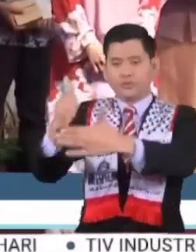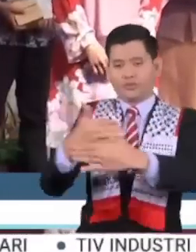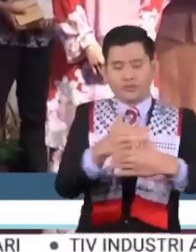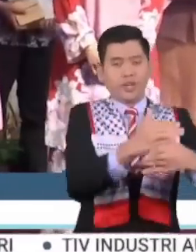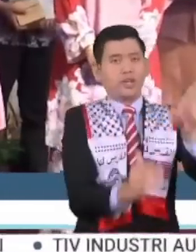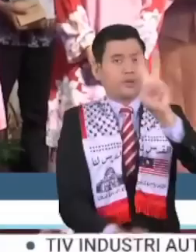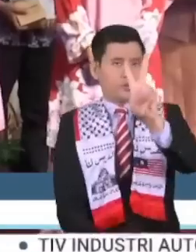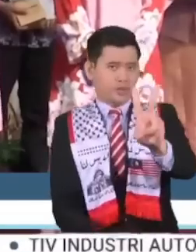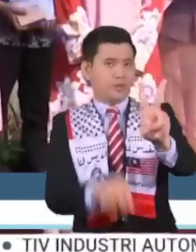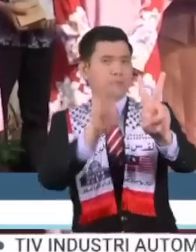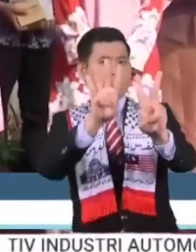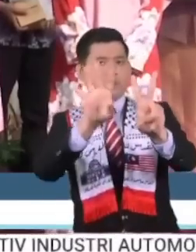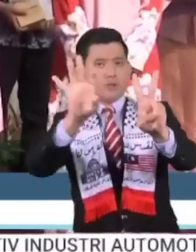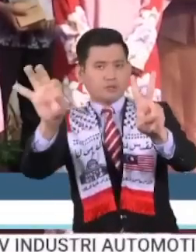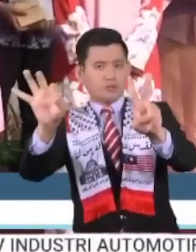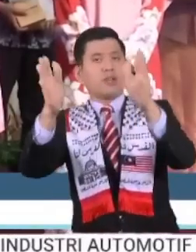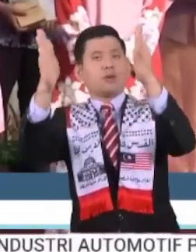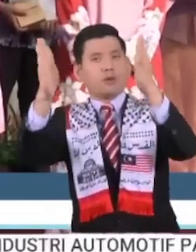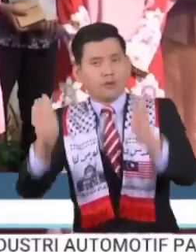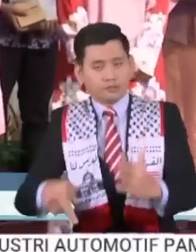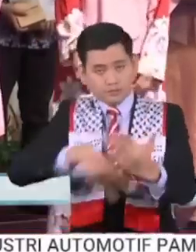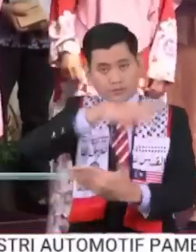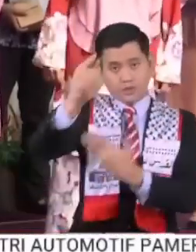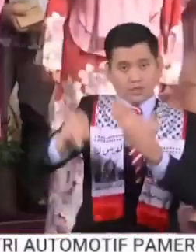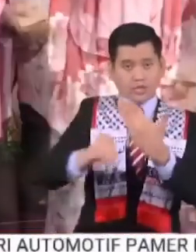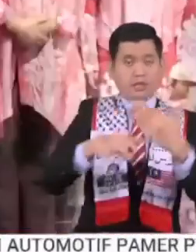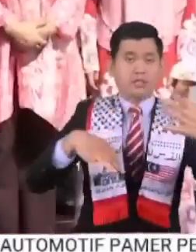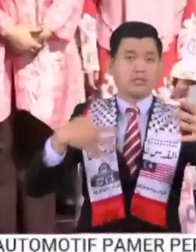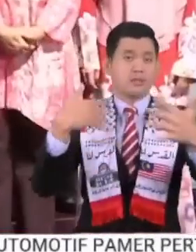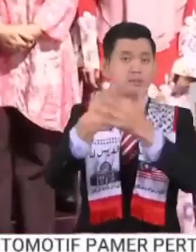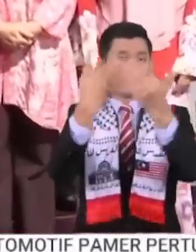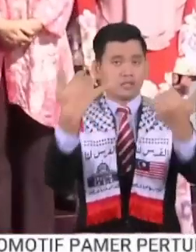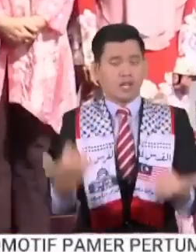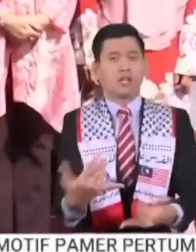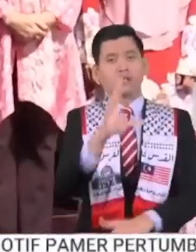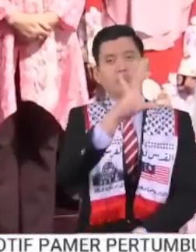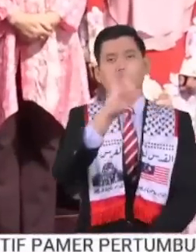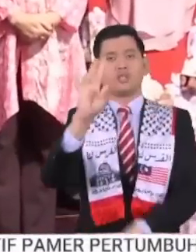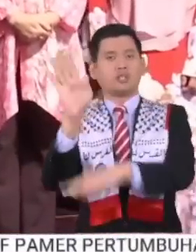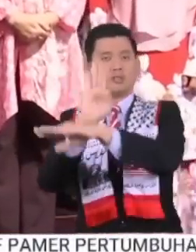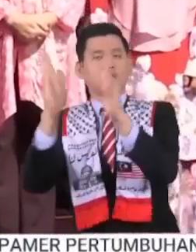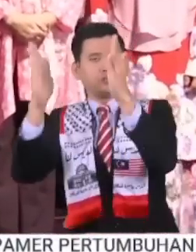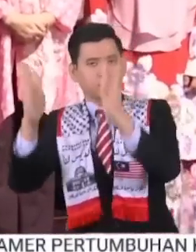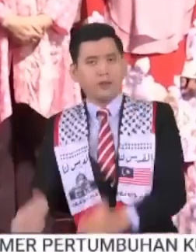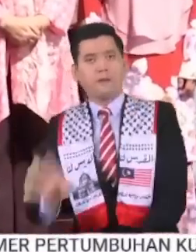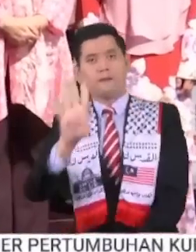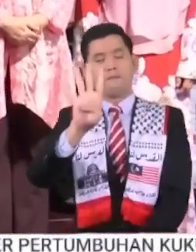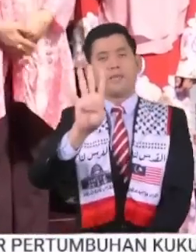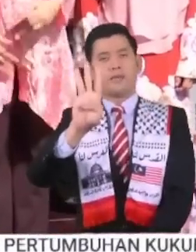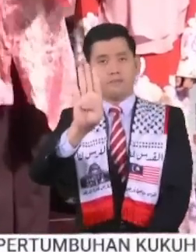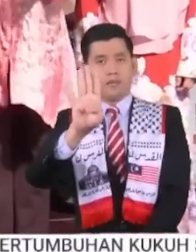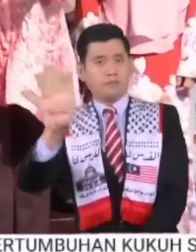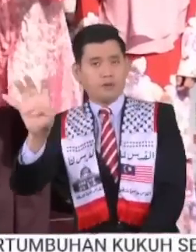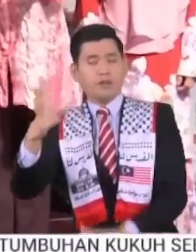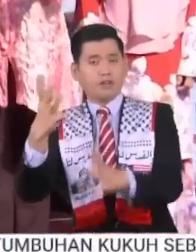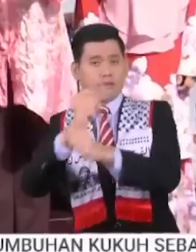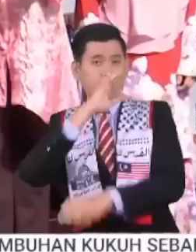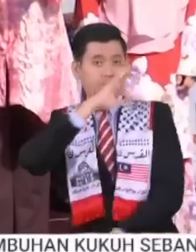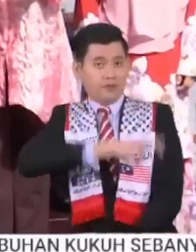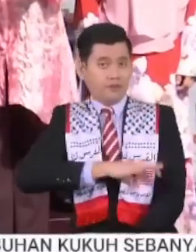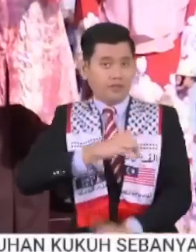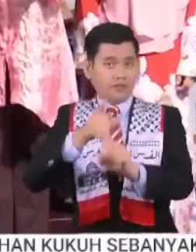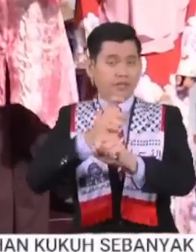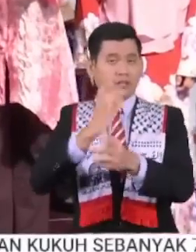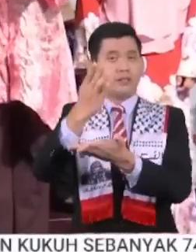kepada 249 peserta program. Sehingga kini 700 usahawan mikro B40 telah meraih manfaat